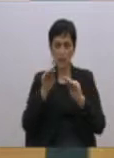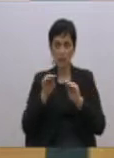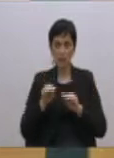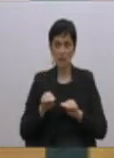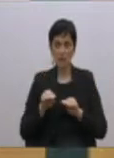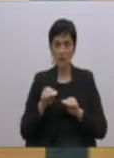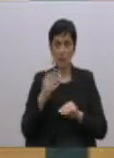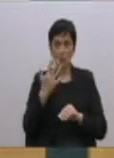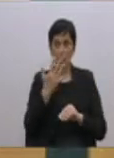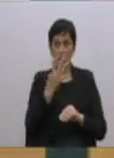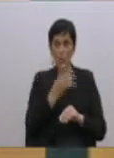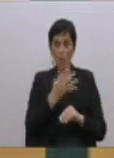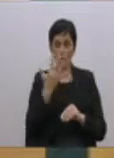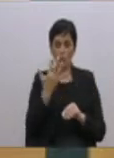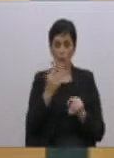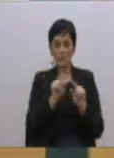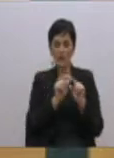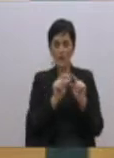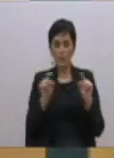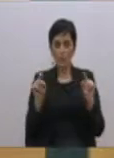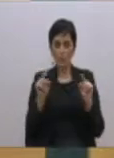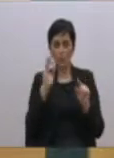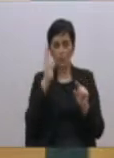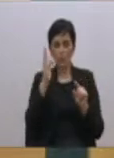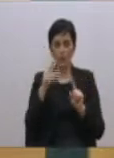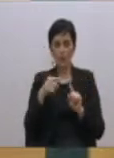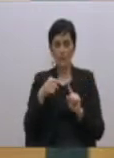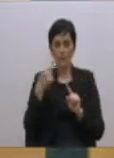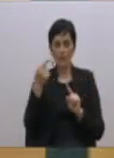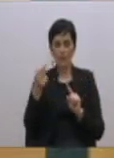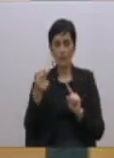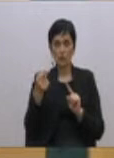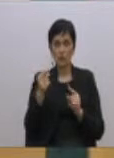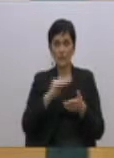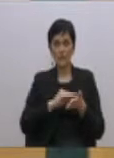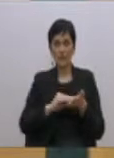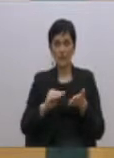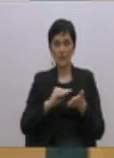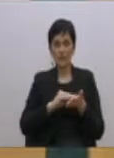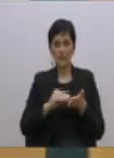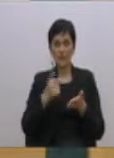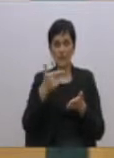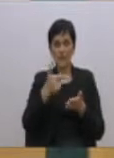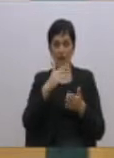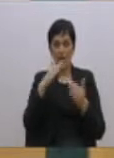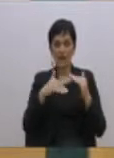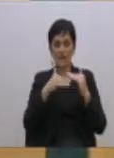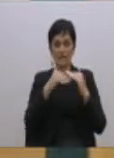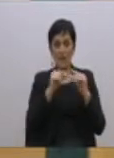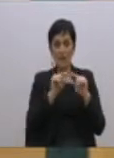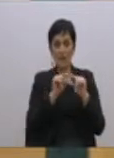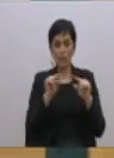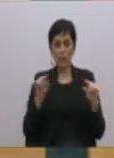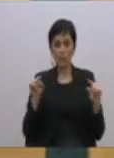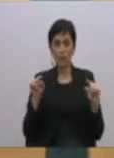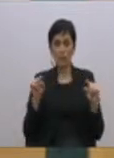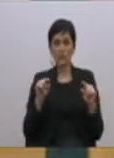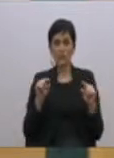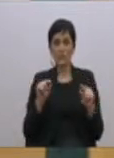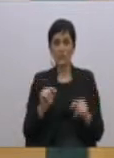Და 55 მუხლში გვექნება შემდეგი რედაქცია გექვე პუნქტში.